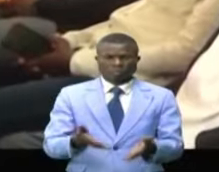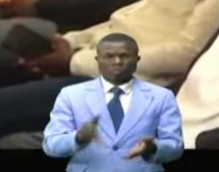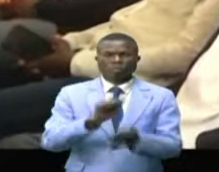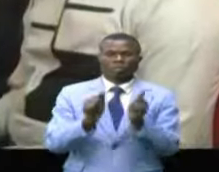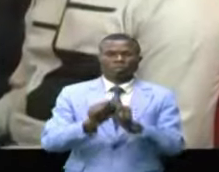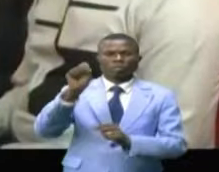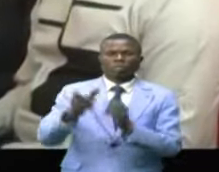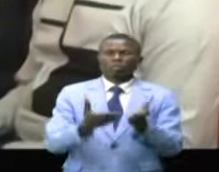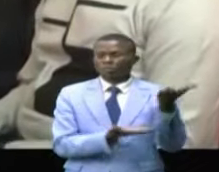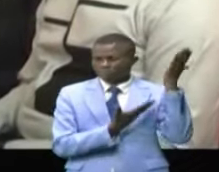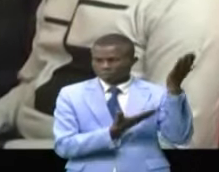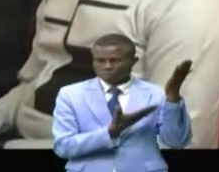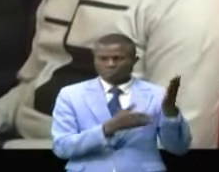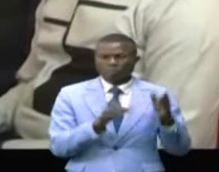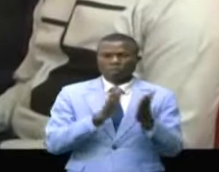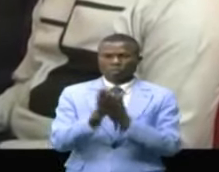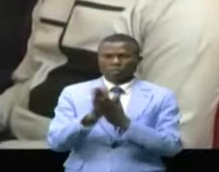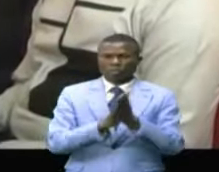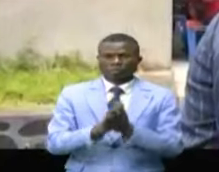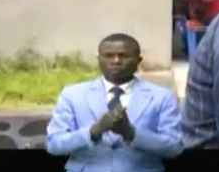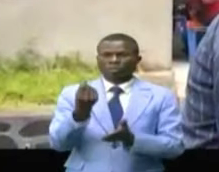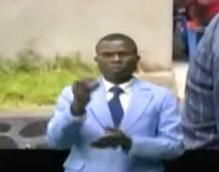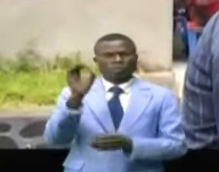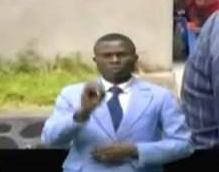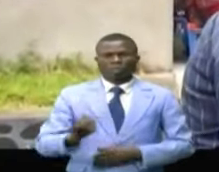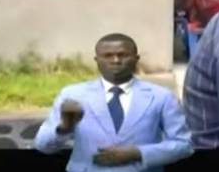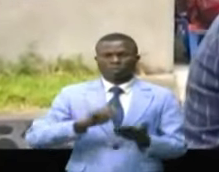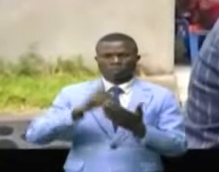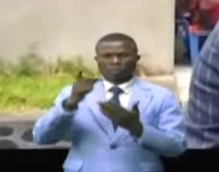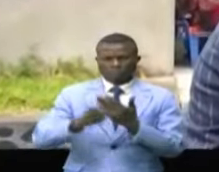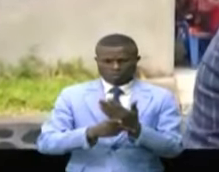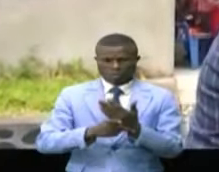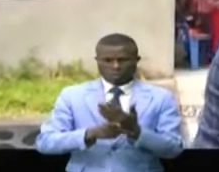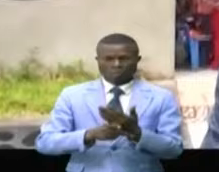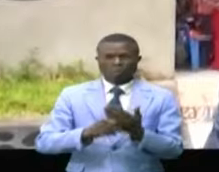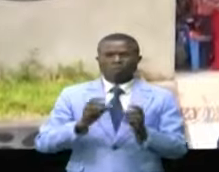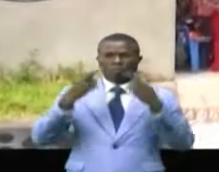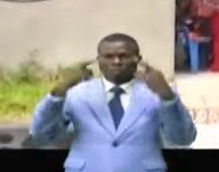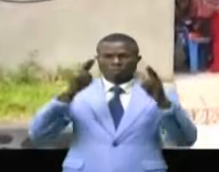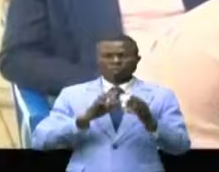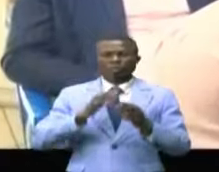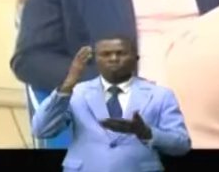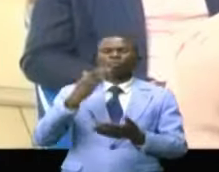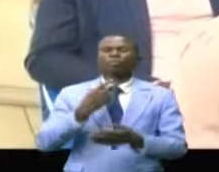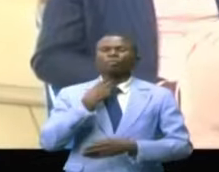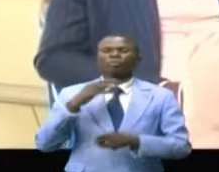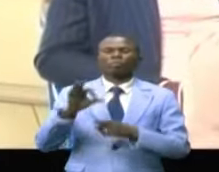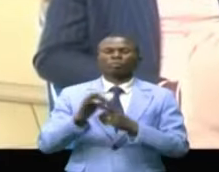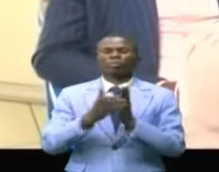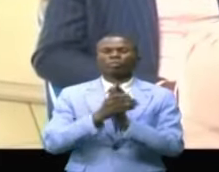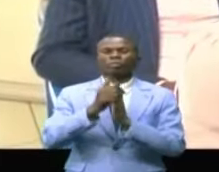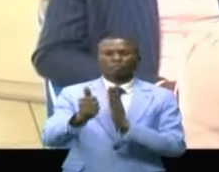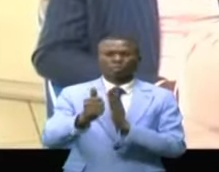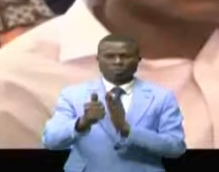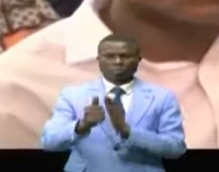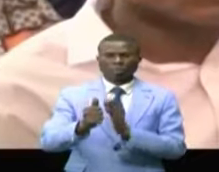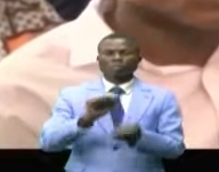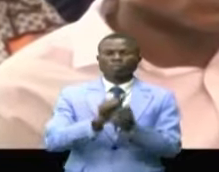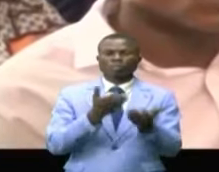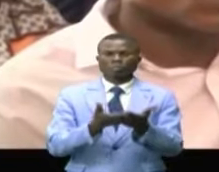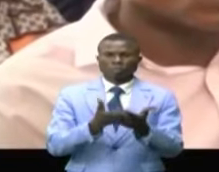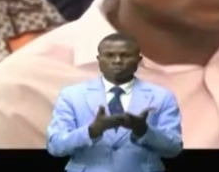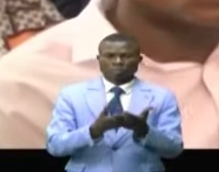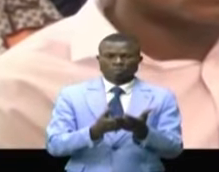questions clés relatives au manque de financement, les programmes devenus obsolètes et l'accès limité des formations de qualité sont des aspects qui